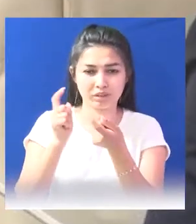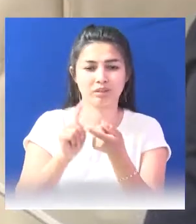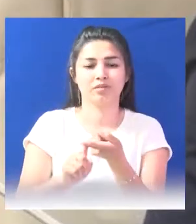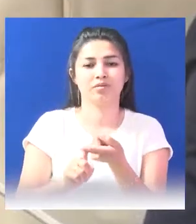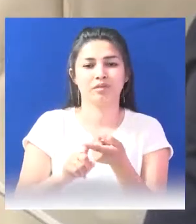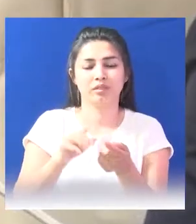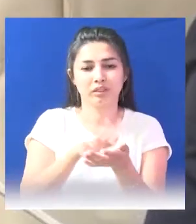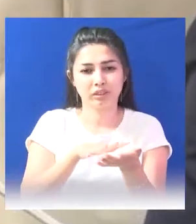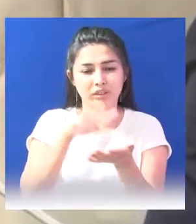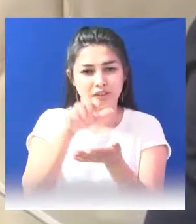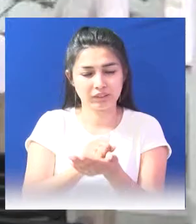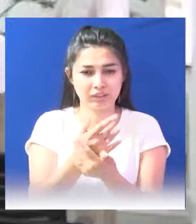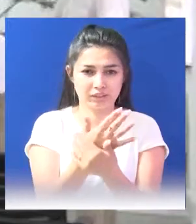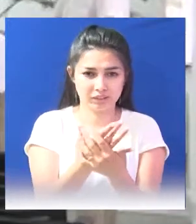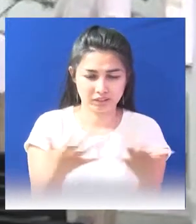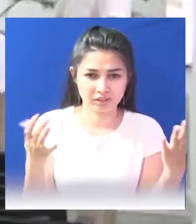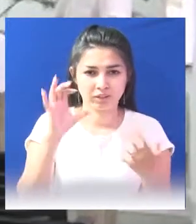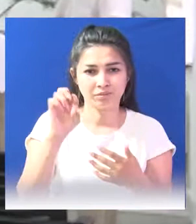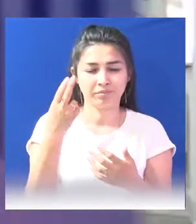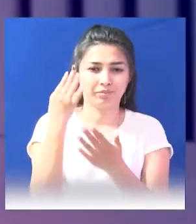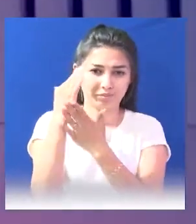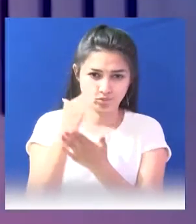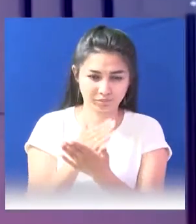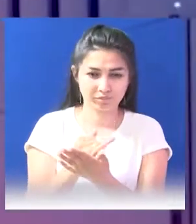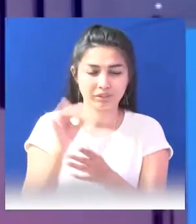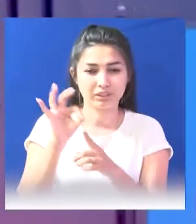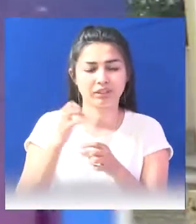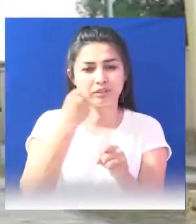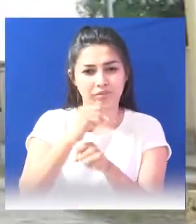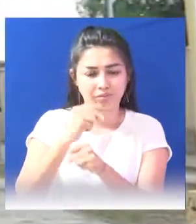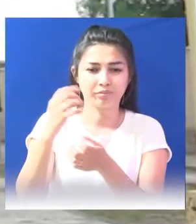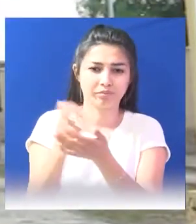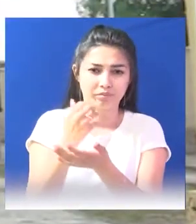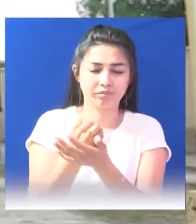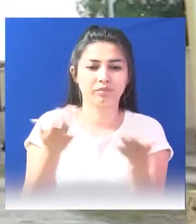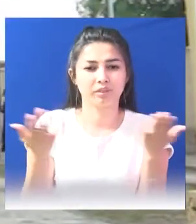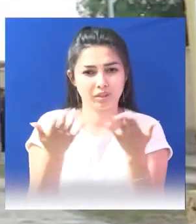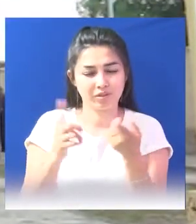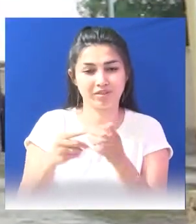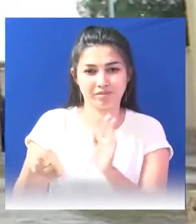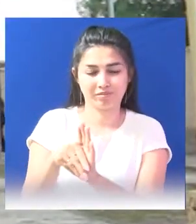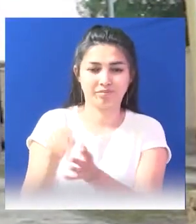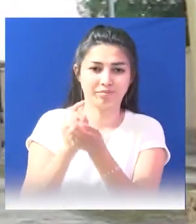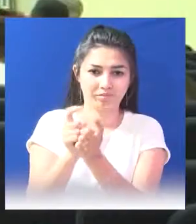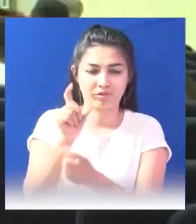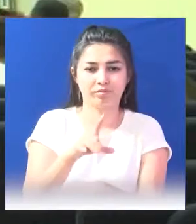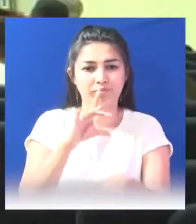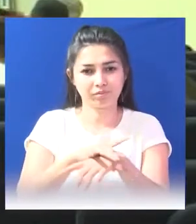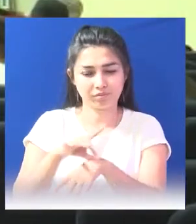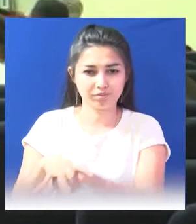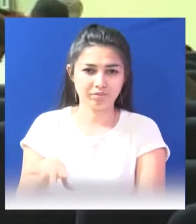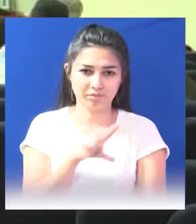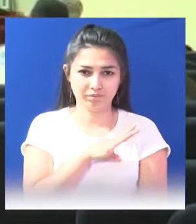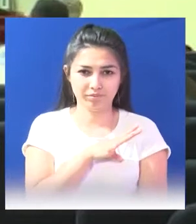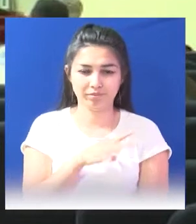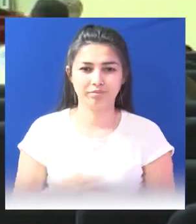подведомственных подразделениях «Антикором» выявлен ряд коррупционных рисков. В Жамбылском районе при поддержке Акимата прошел областной айтыс